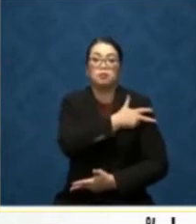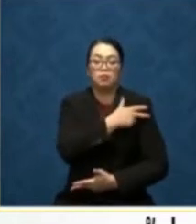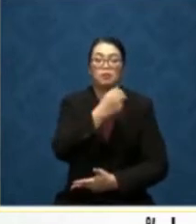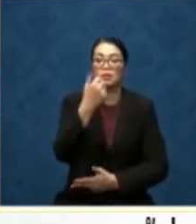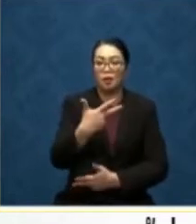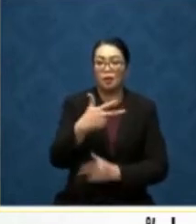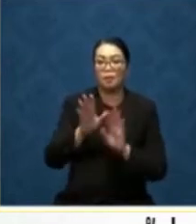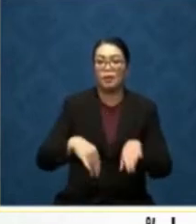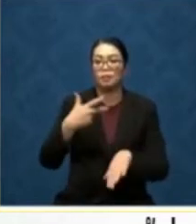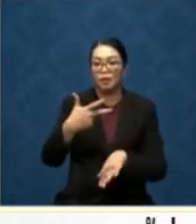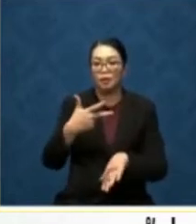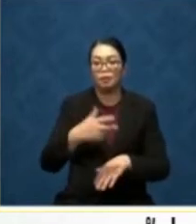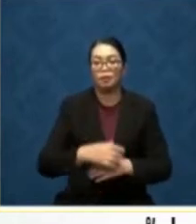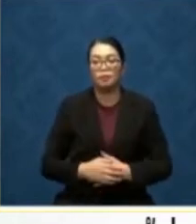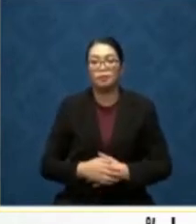ธมศ